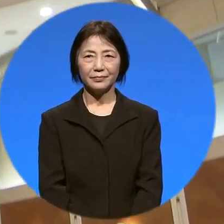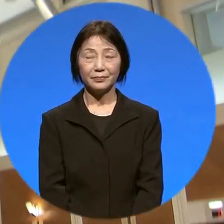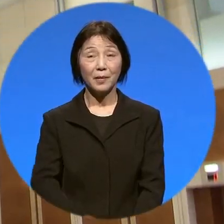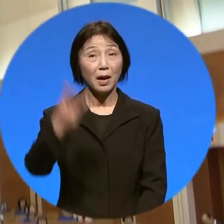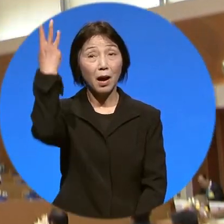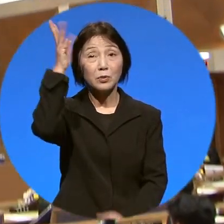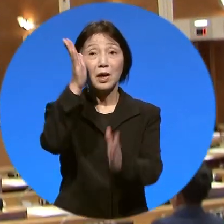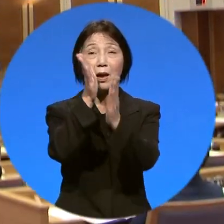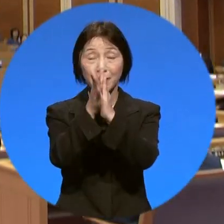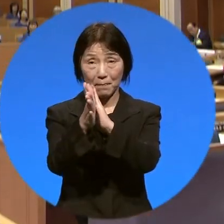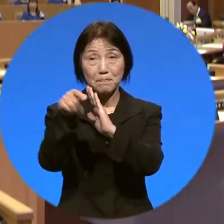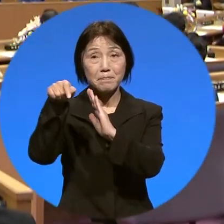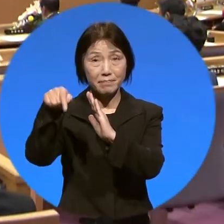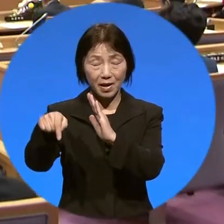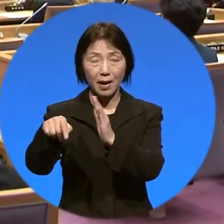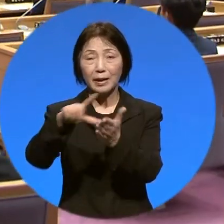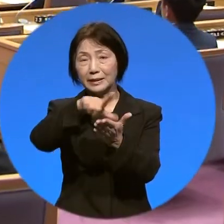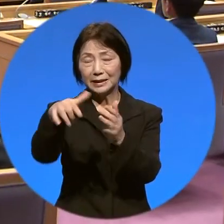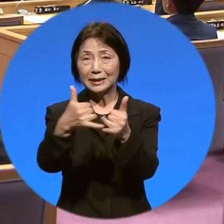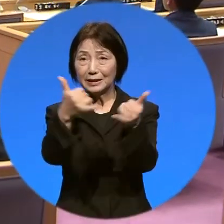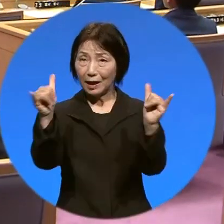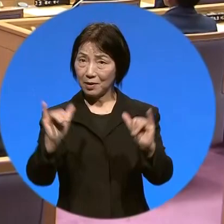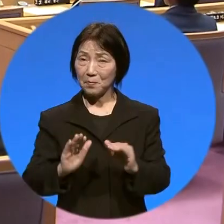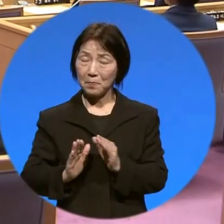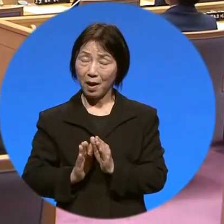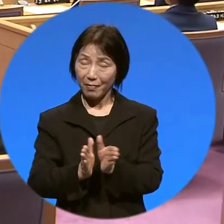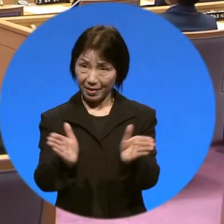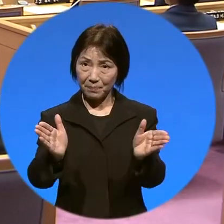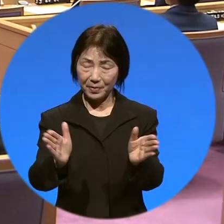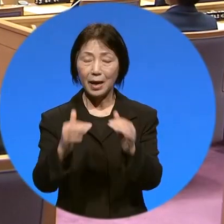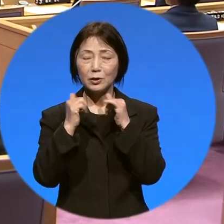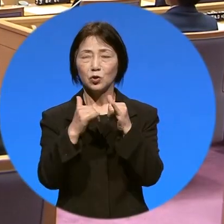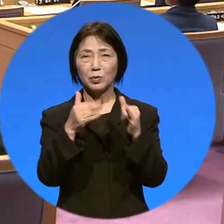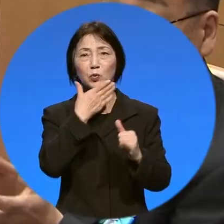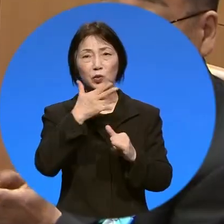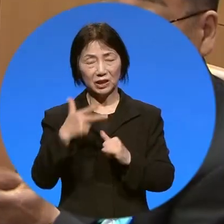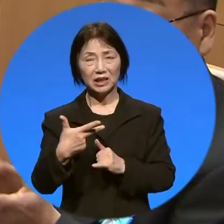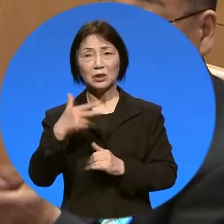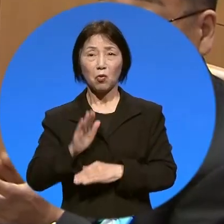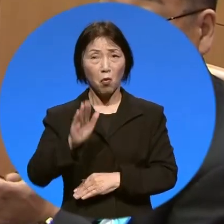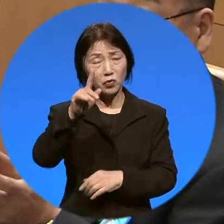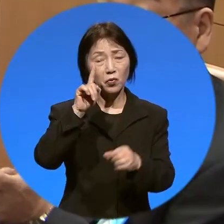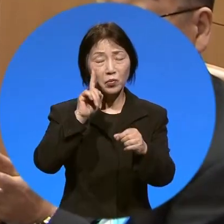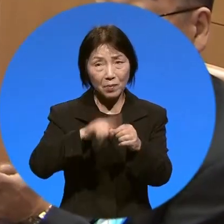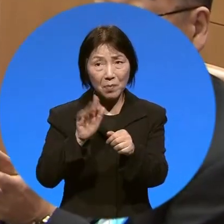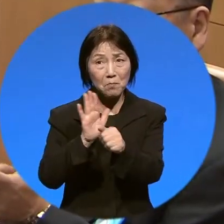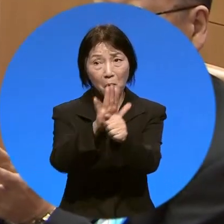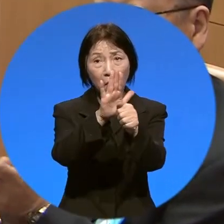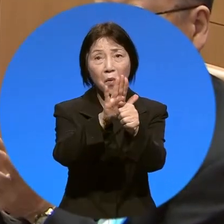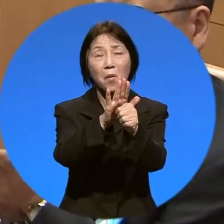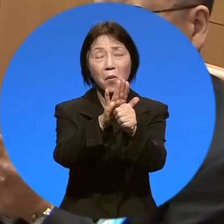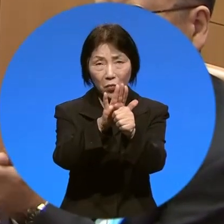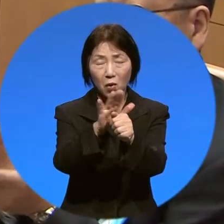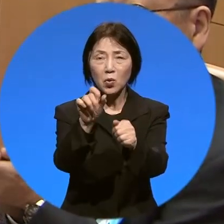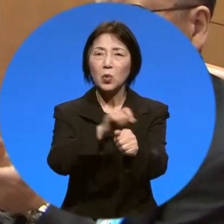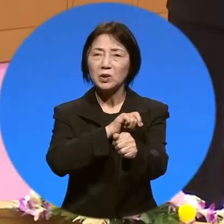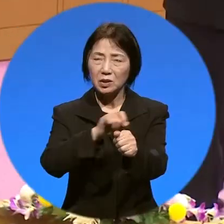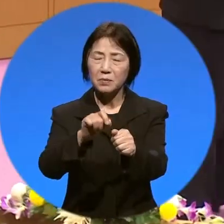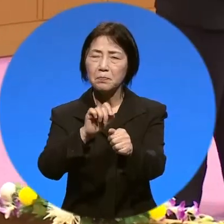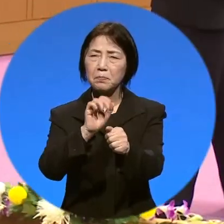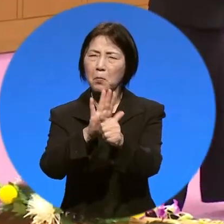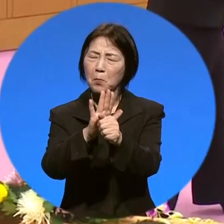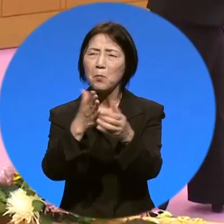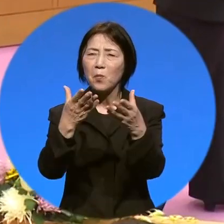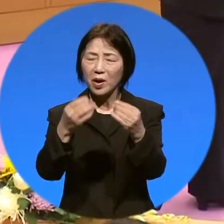鹿児島県では地域社会の発展や住民福祉の向上に貢献し、特に功績のあった